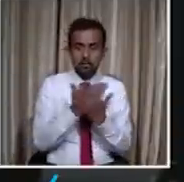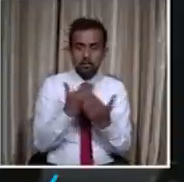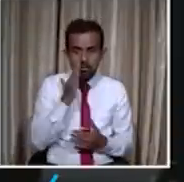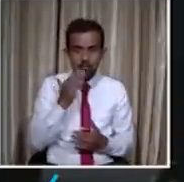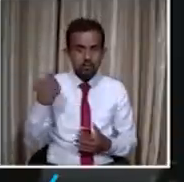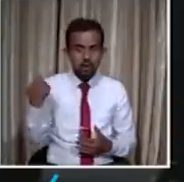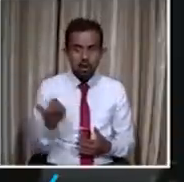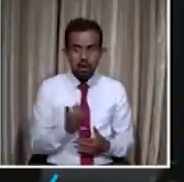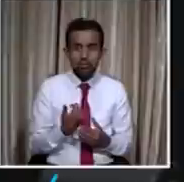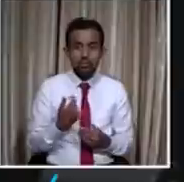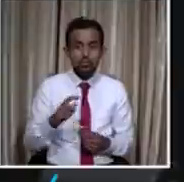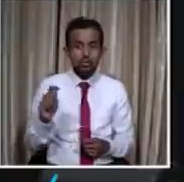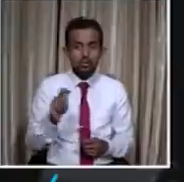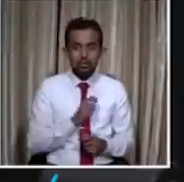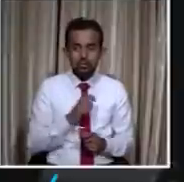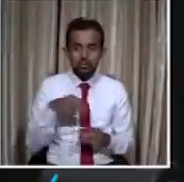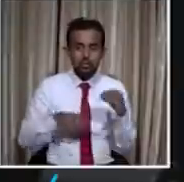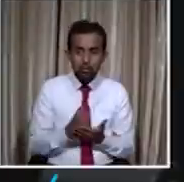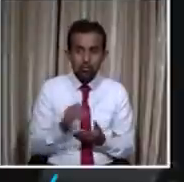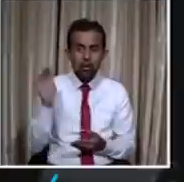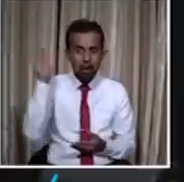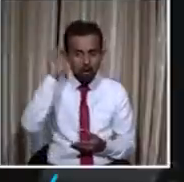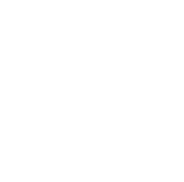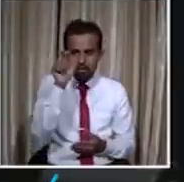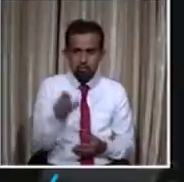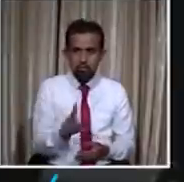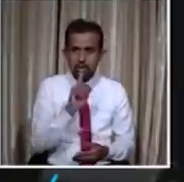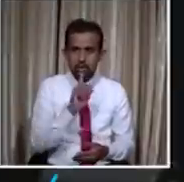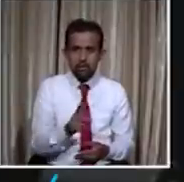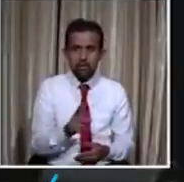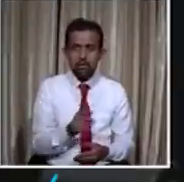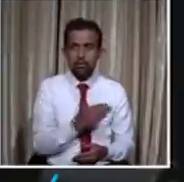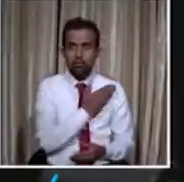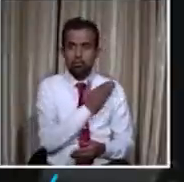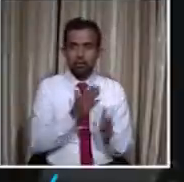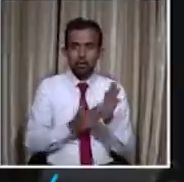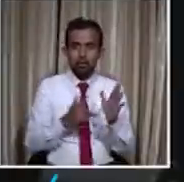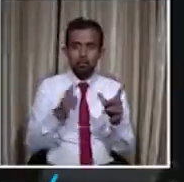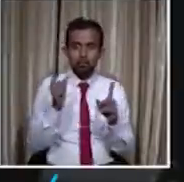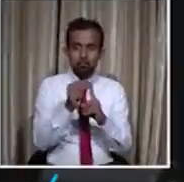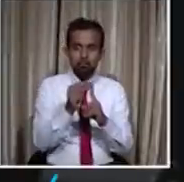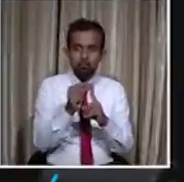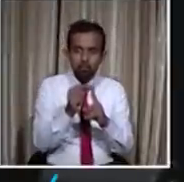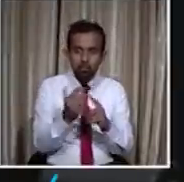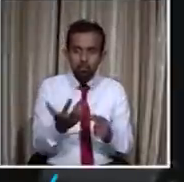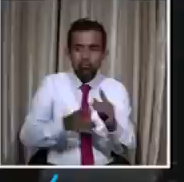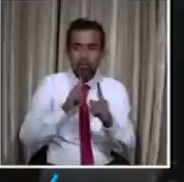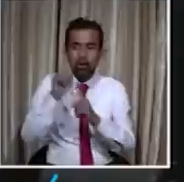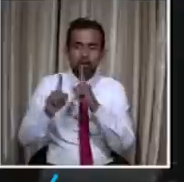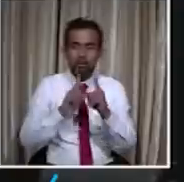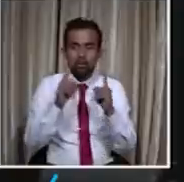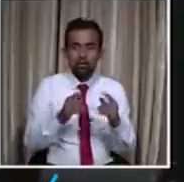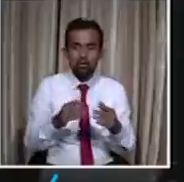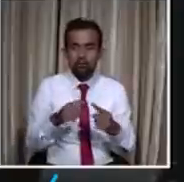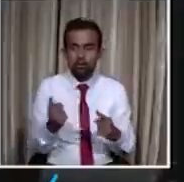තමයි ලාබාලම. හම්බ කරපු දෙයක් මේ දේශපාලනයෙන් කරලා නැහැ. එක්කෙනෙක් කියනවා යකෝ මේකේ මැප් එකක් ඕනේනේ බම් මේකේ ගෙදර කාමර හොයාගන්න කියලා. තව